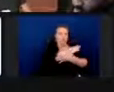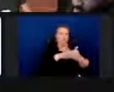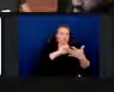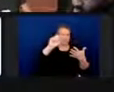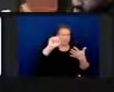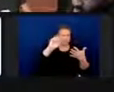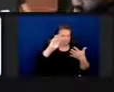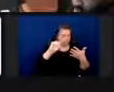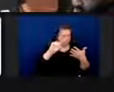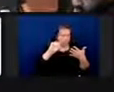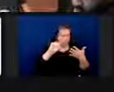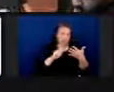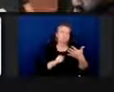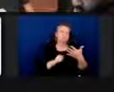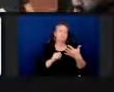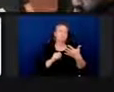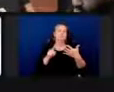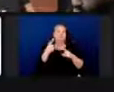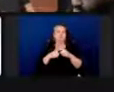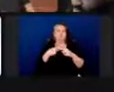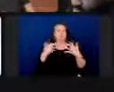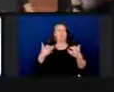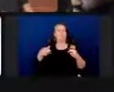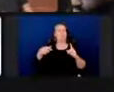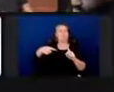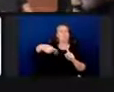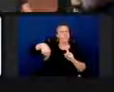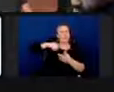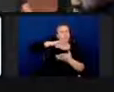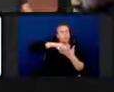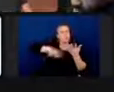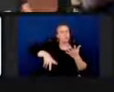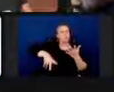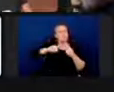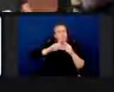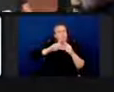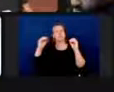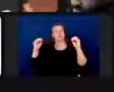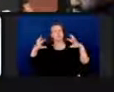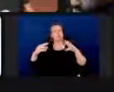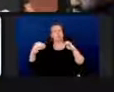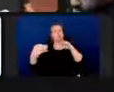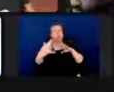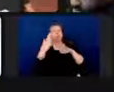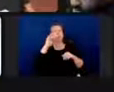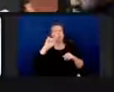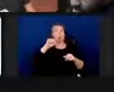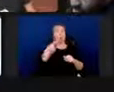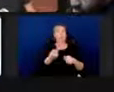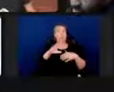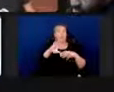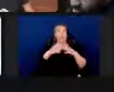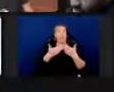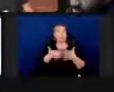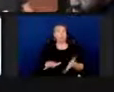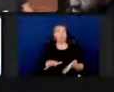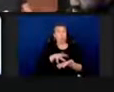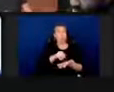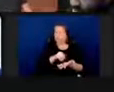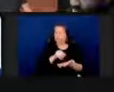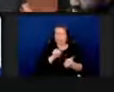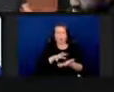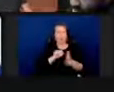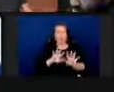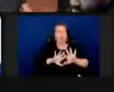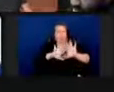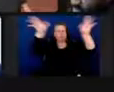المتداخلة المختلفة ومن المهم أن يتم أيضا التعرف عن هذه